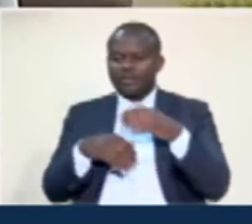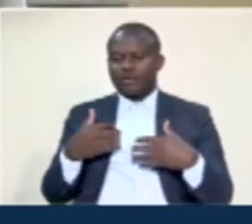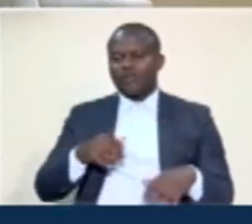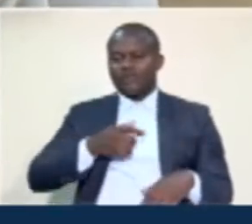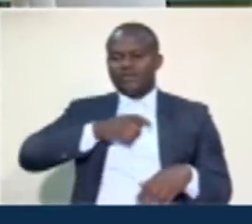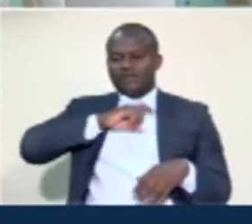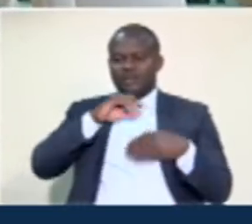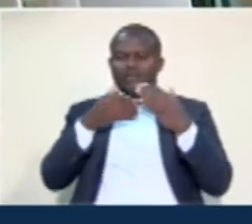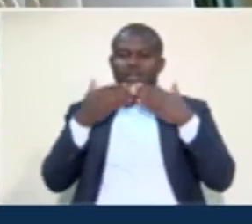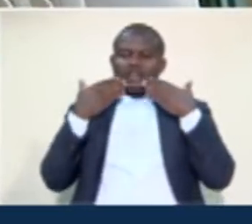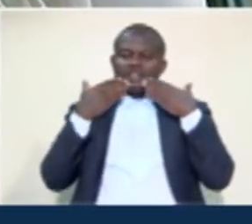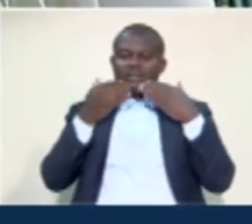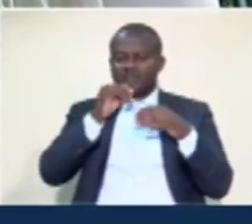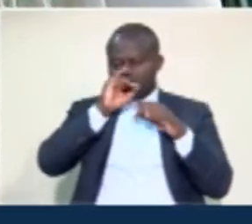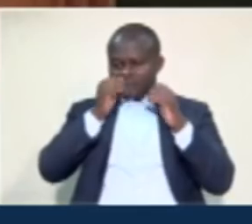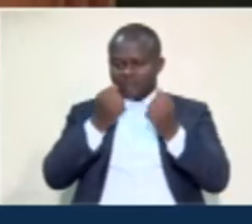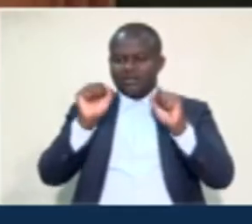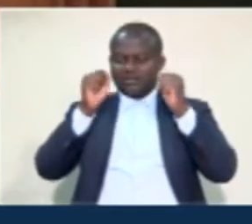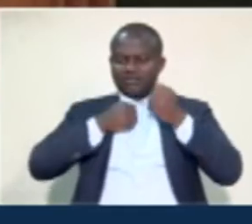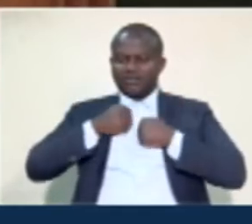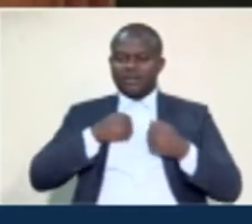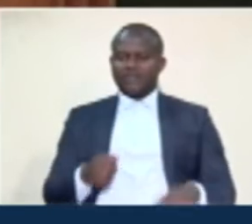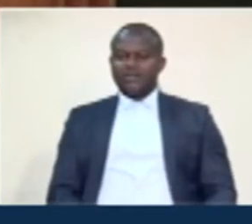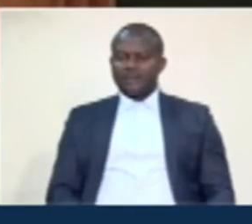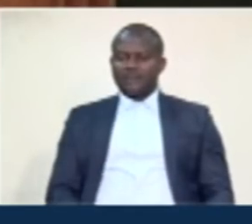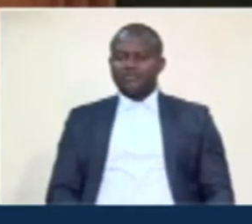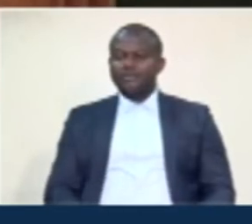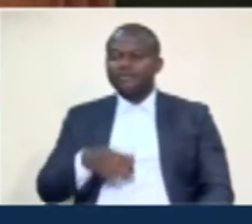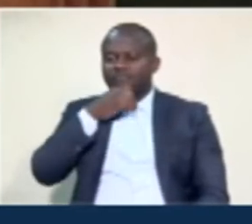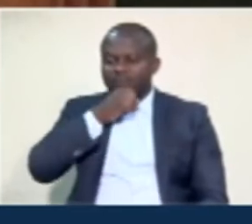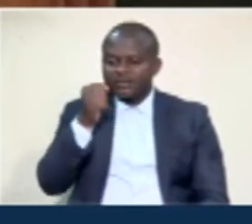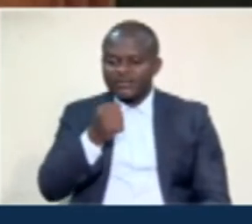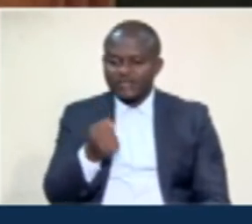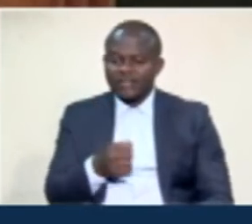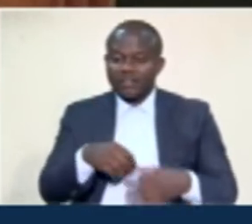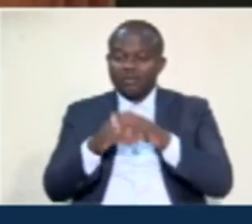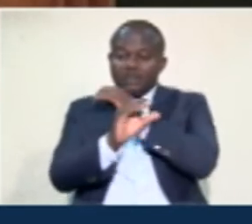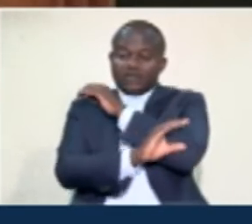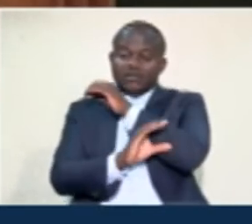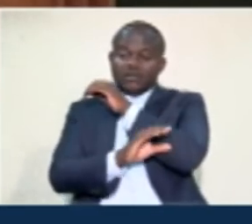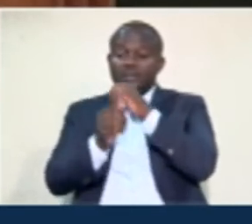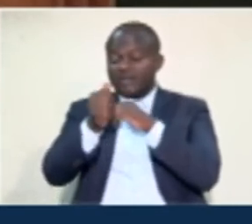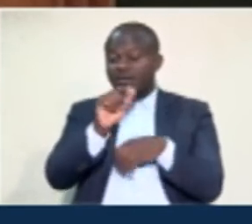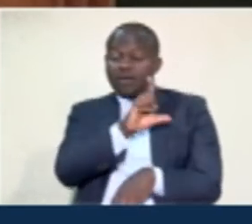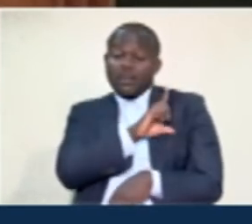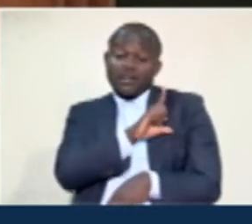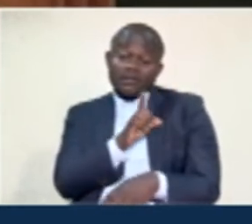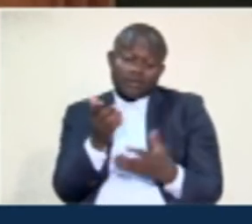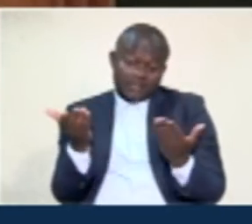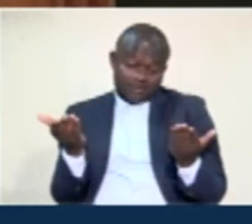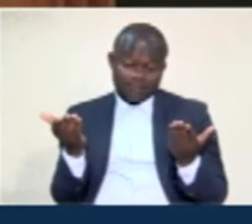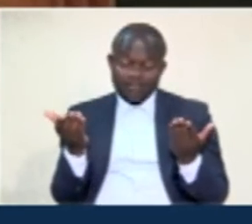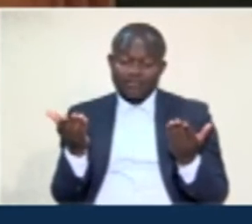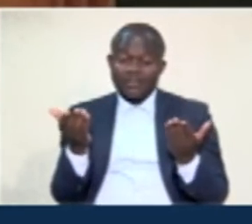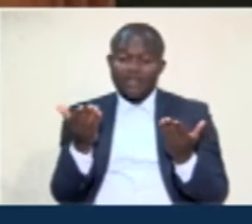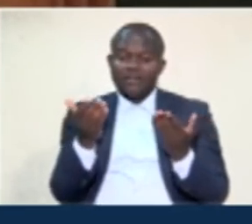akaba anashimira inkotanyi zabohoye u Rwanda. Gusazira mu gihugu cyawe ni amahirwe,